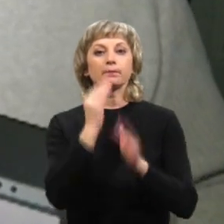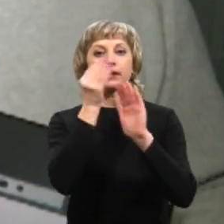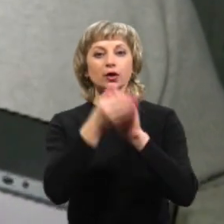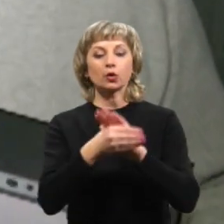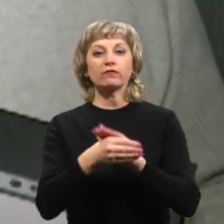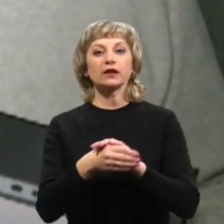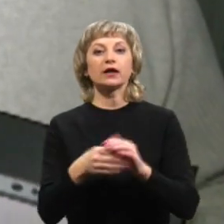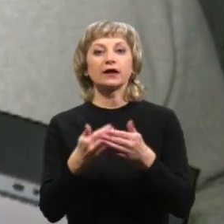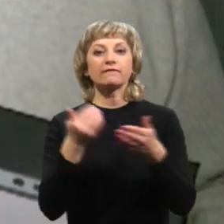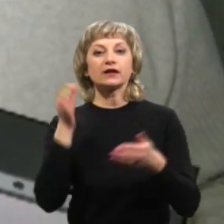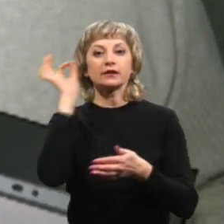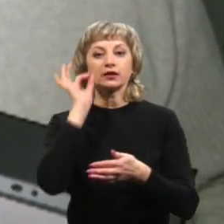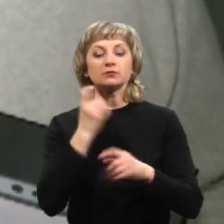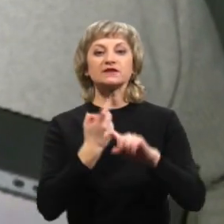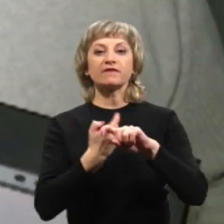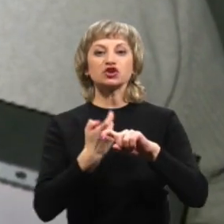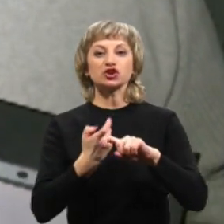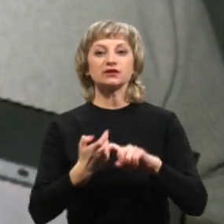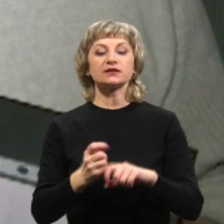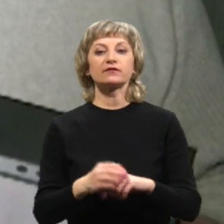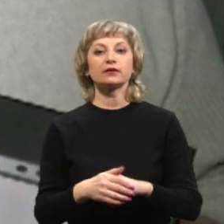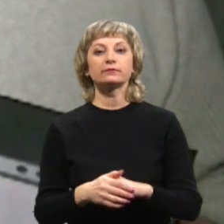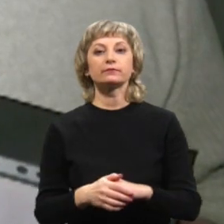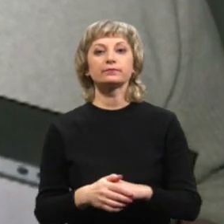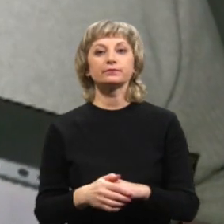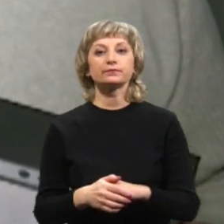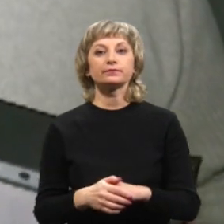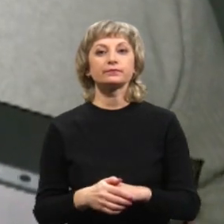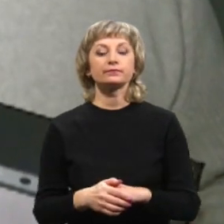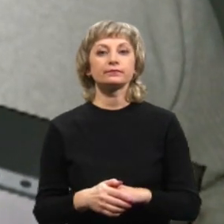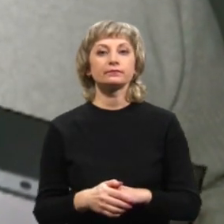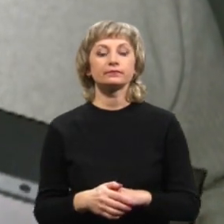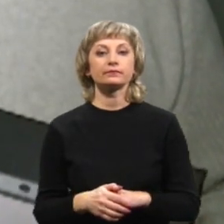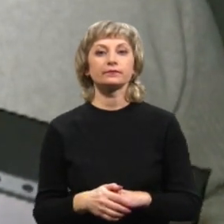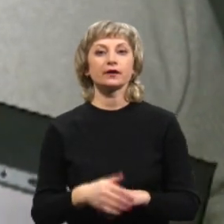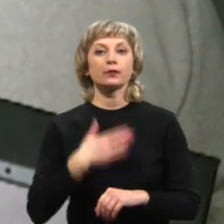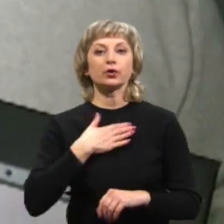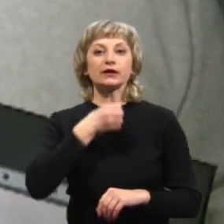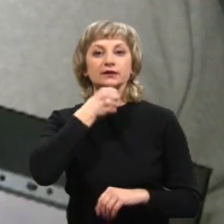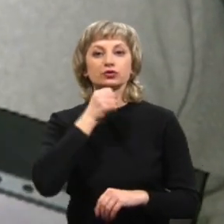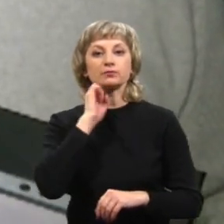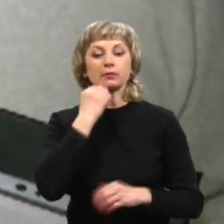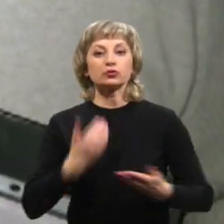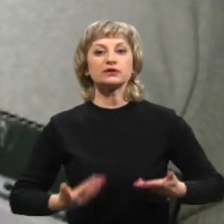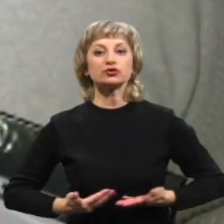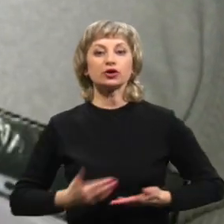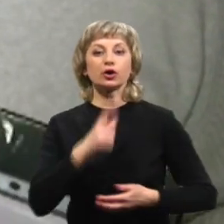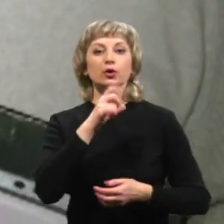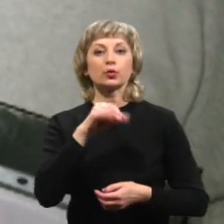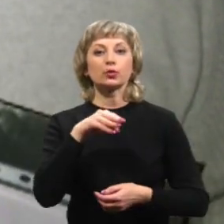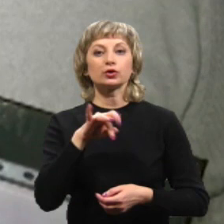переховували від німців, від фашистів. От мої дідусі, бабусі жили на